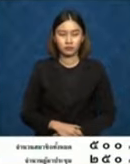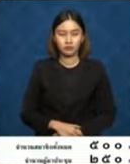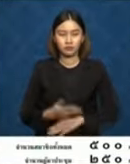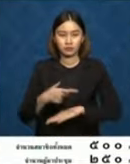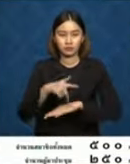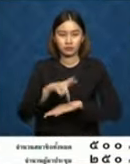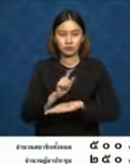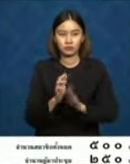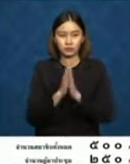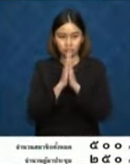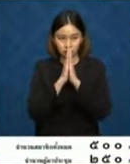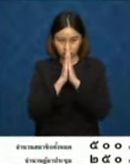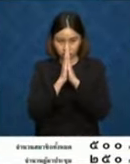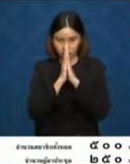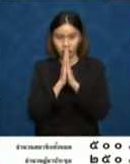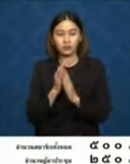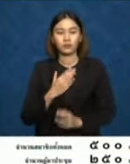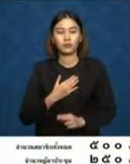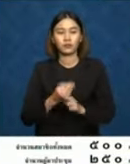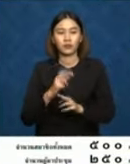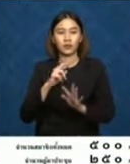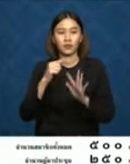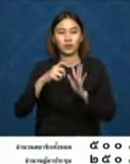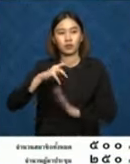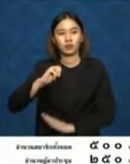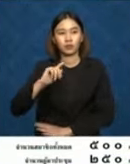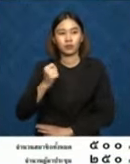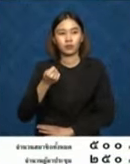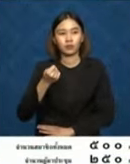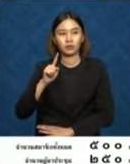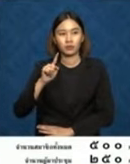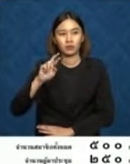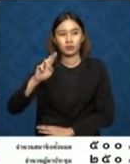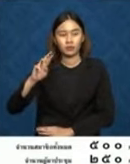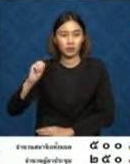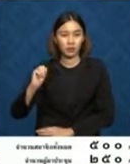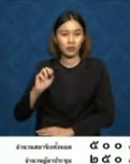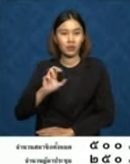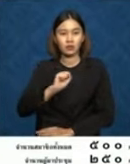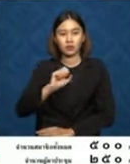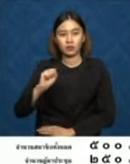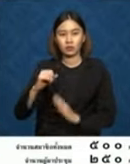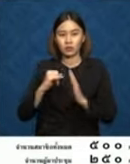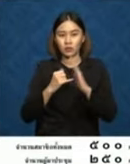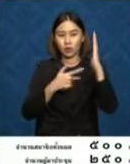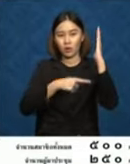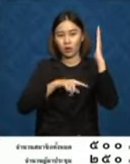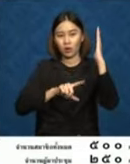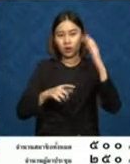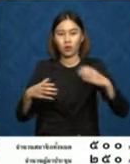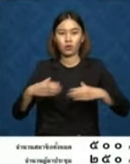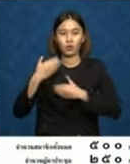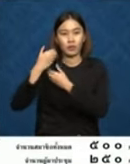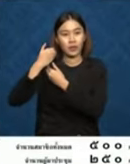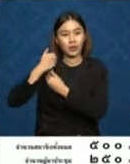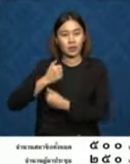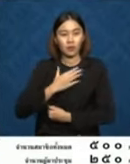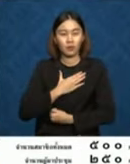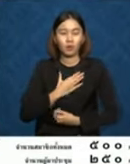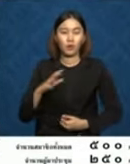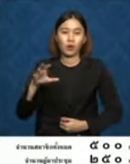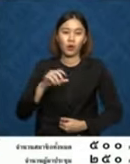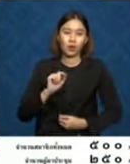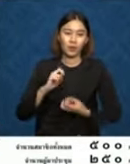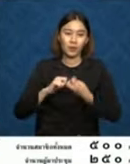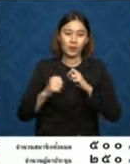ท่านประธานสภาที่เคารพกับผมร่มธรรมขำนุรักษ์สมาชิกสภาผู้แทนราษฎรจังหวัดพัทลุงพรรคประชาธิปัตย์ผมขออนุญาตนำปัญห